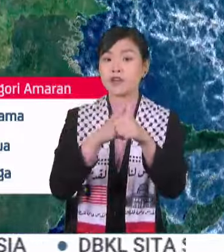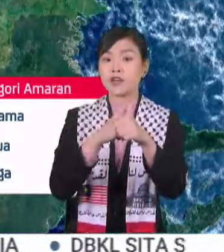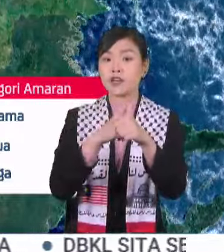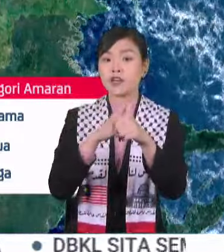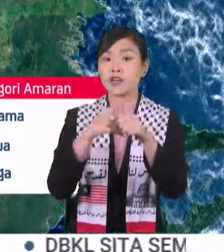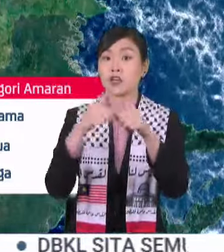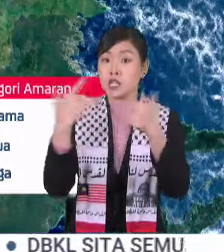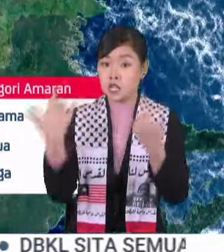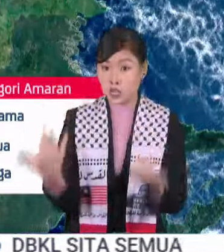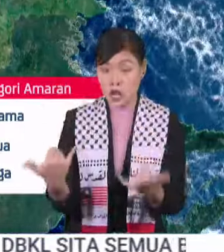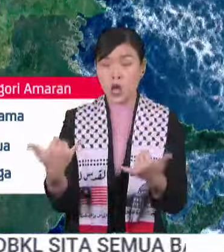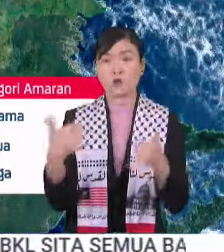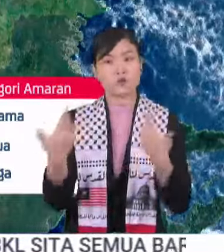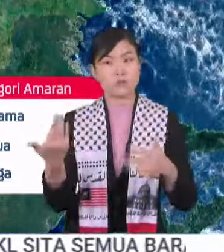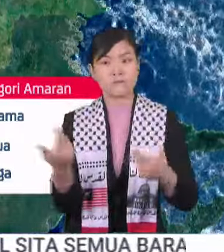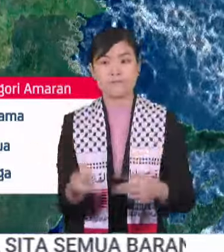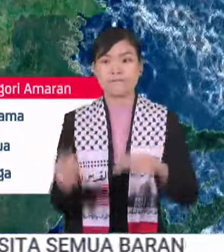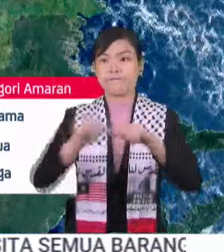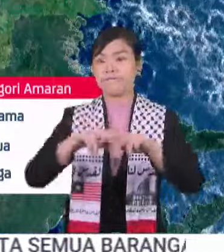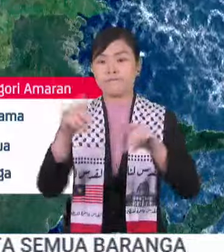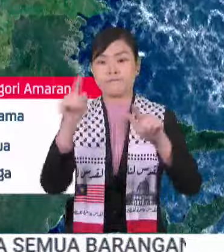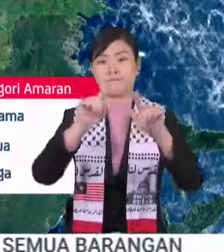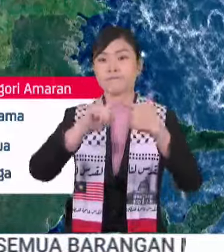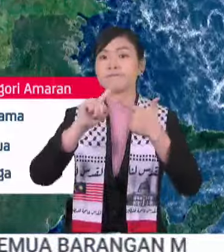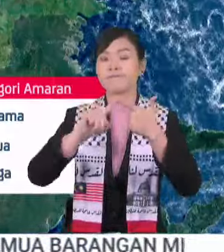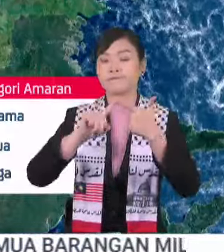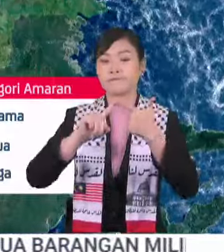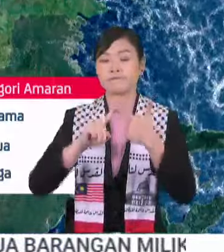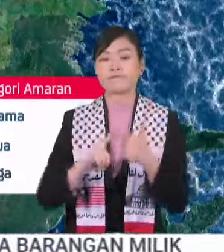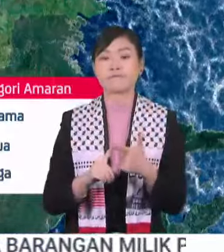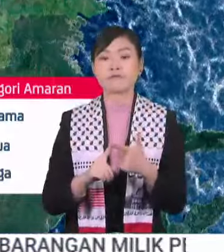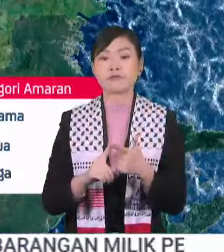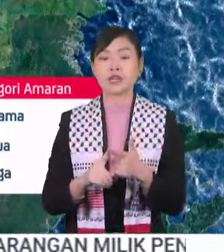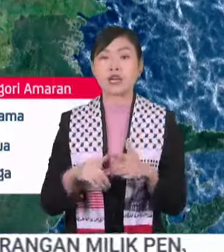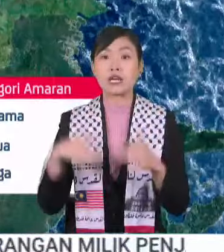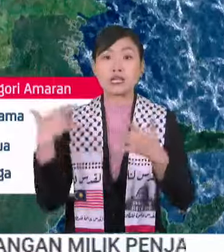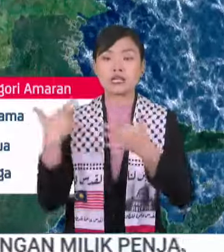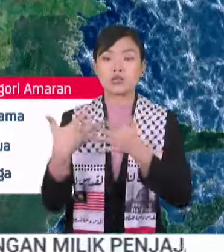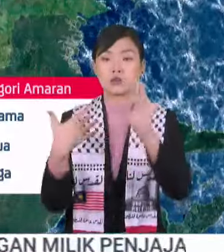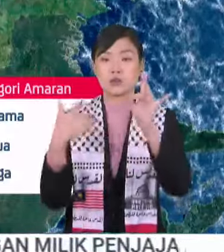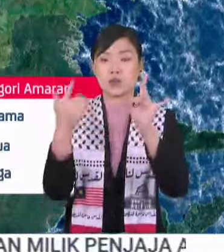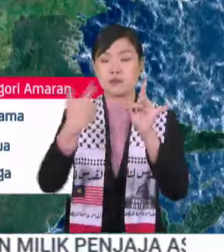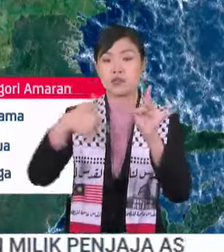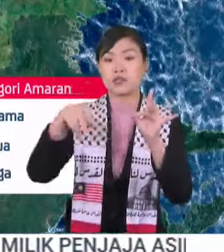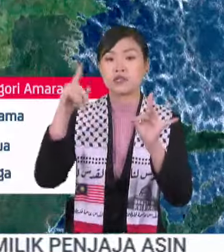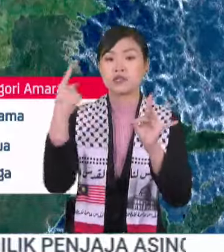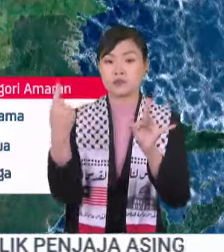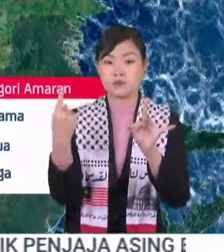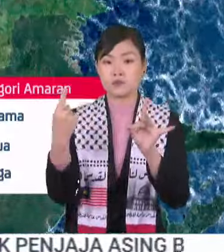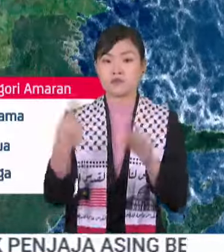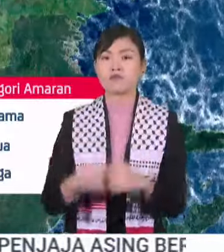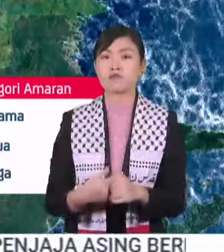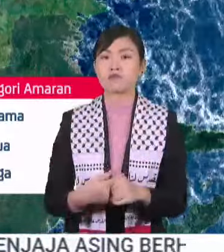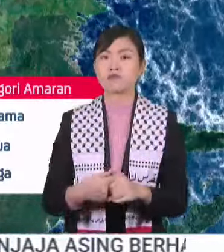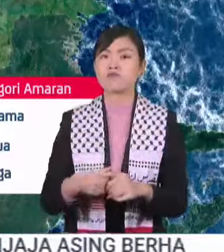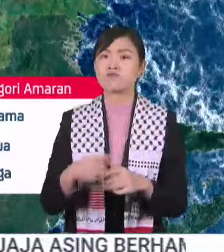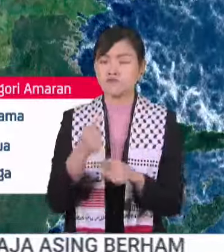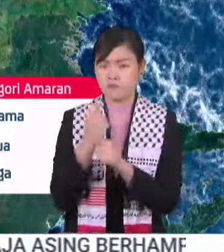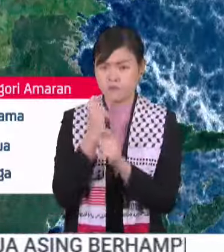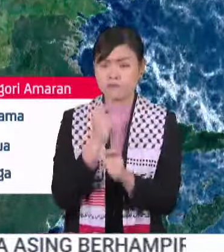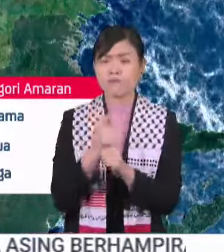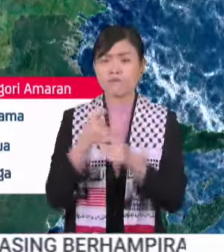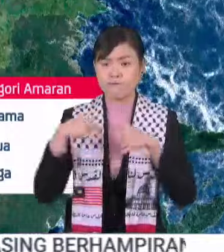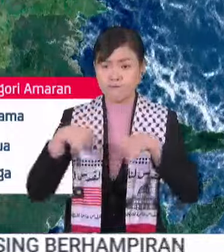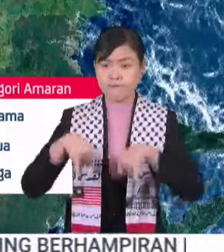kepada peringkat kedua namun amarah ini masih lagi kekal sehingga 28 Januari 2024 dan keadaan ini masih lagi merbahaya kepada